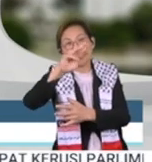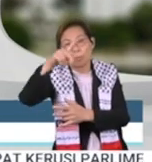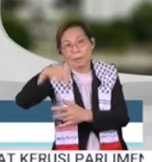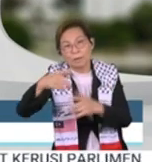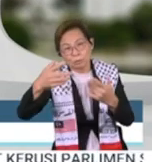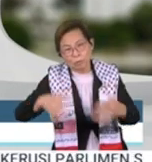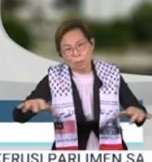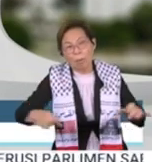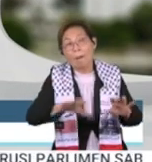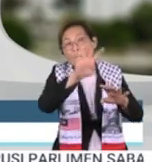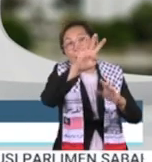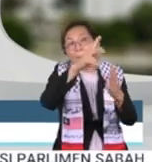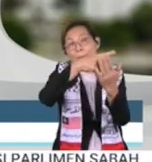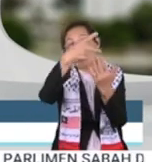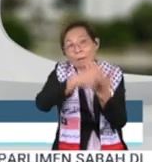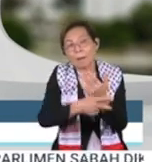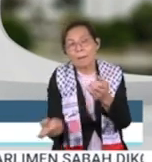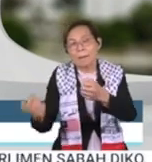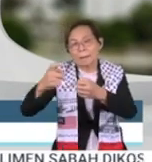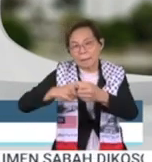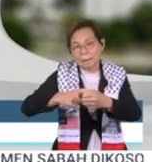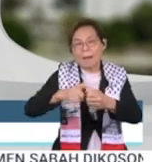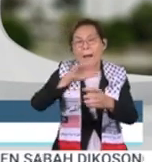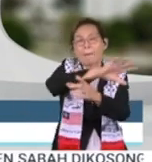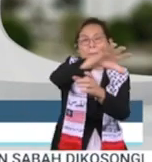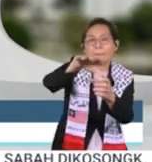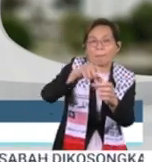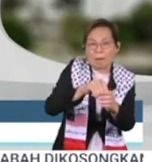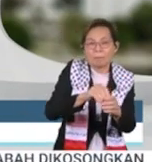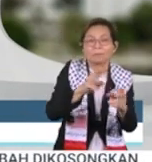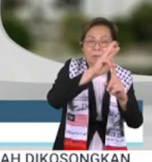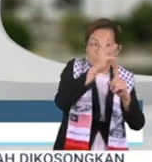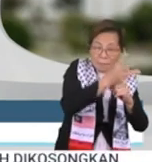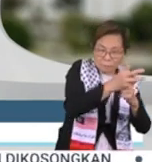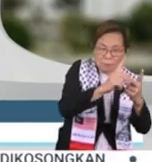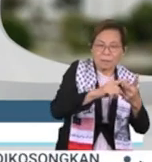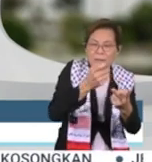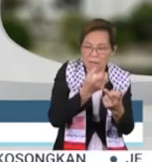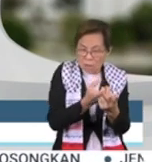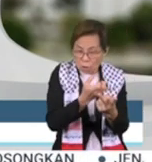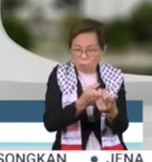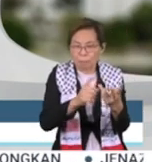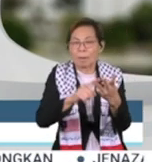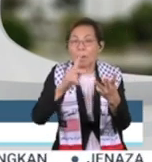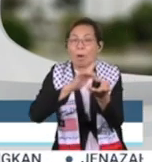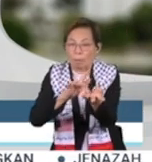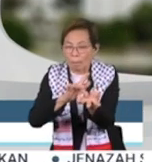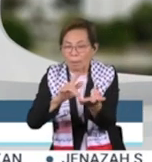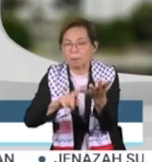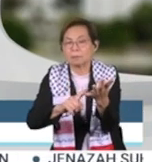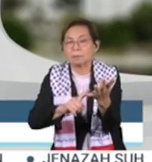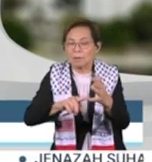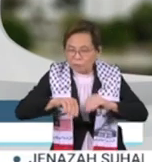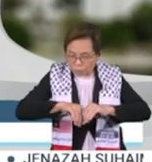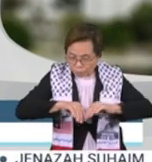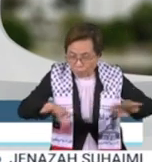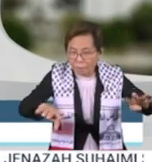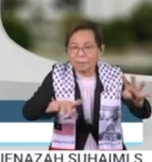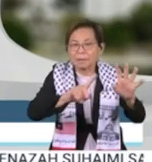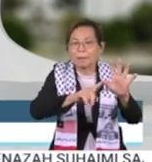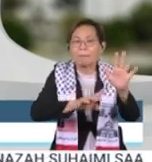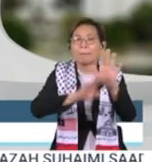melaksanakan 4 program berkaitan yang merangkumi aspek kebajikan, ekonomi, perubatan, dakwah